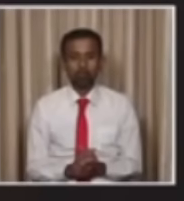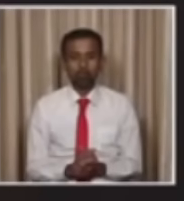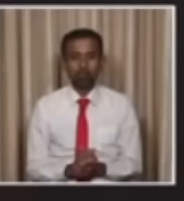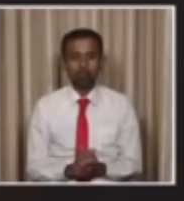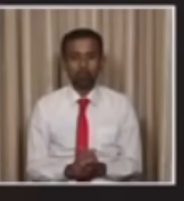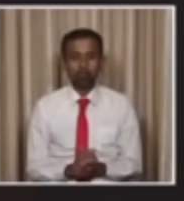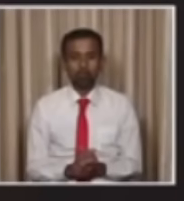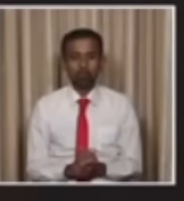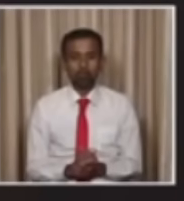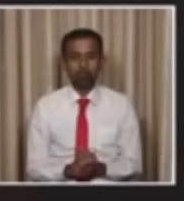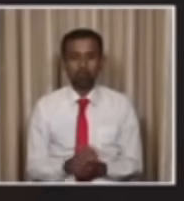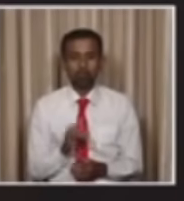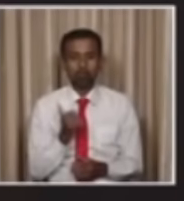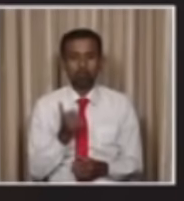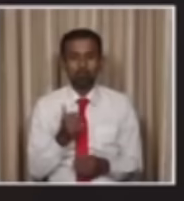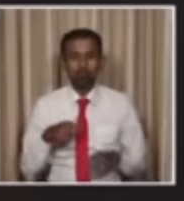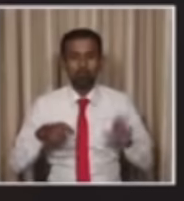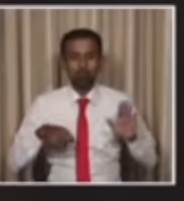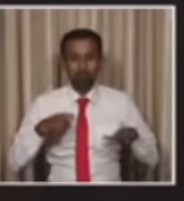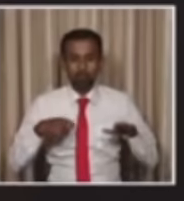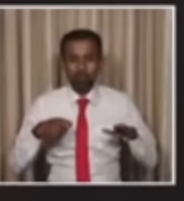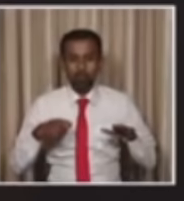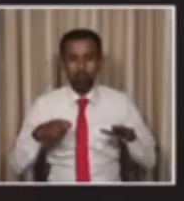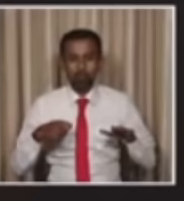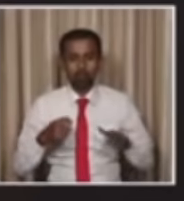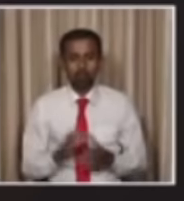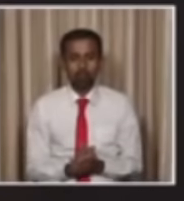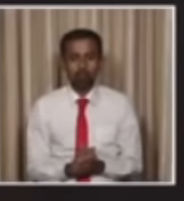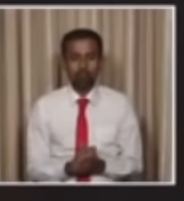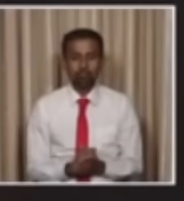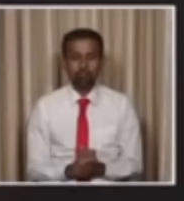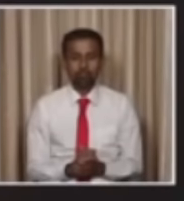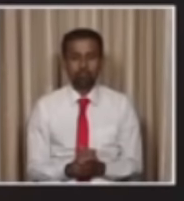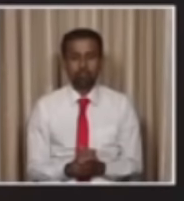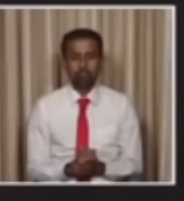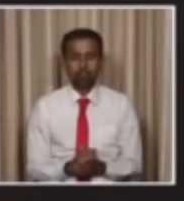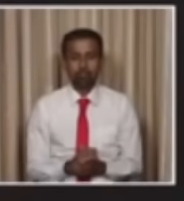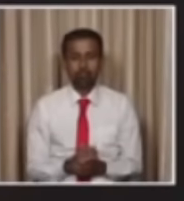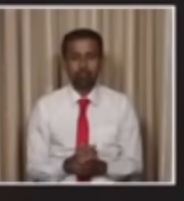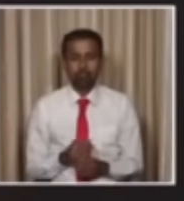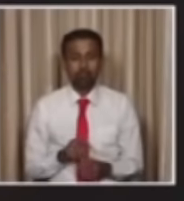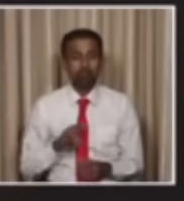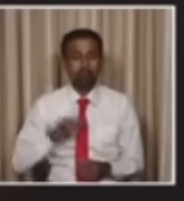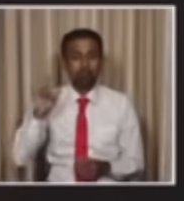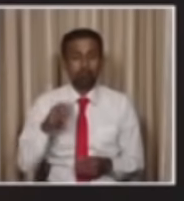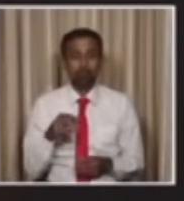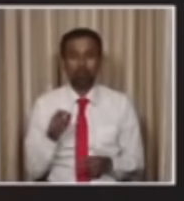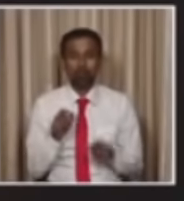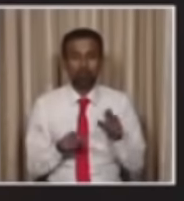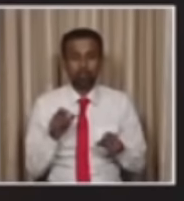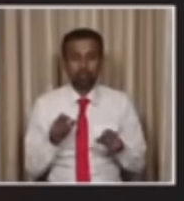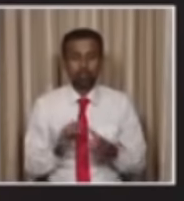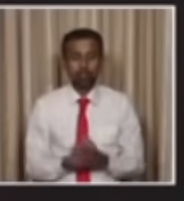බොහොම සමහර ගාමන් ඇඟලුම් කම්මාල් ආයතන දැන් සම්පූර්ණයෙන් අය ආපු විදේශකයින් එව්වා එකින්